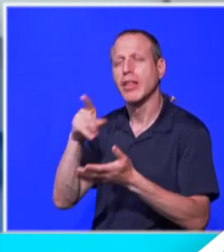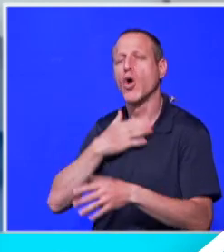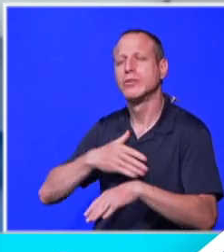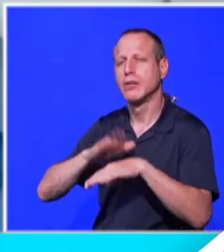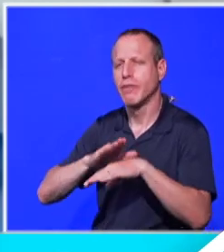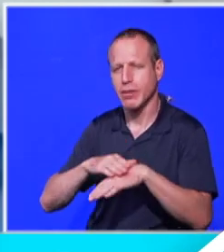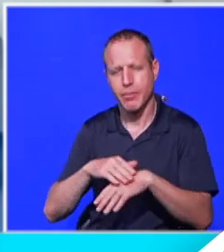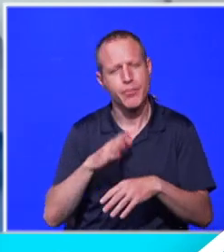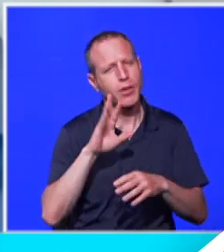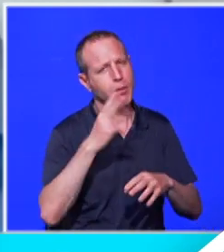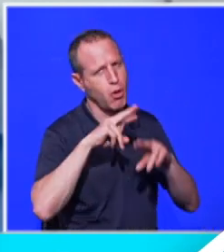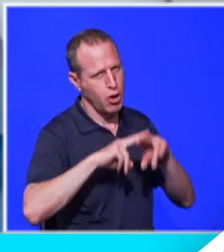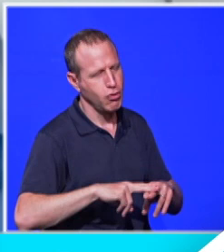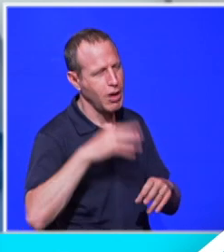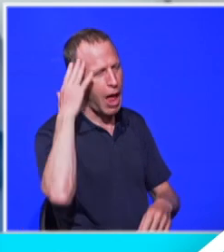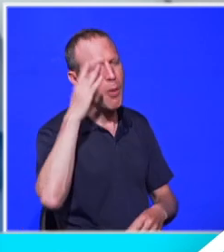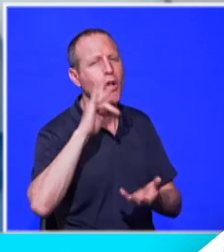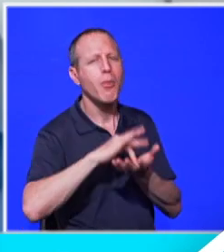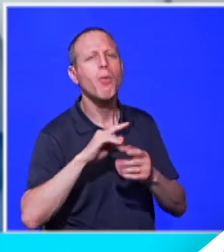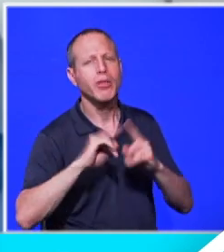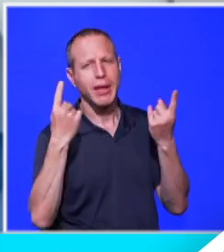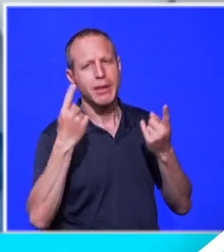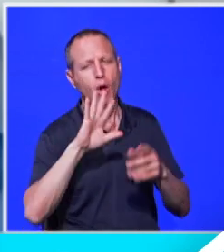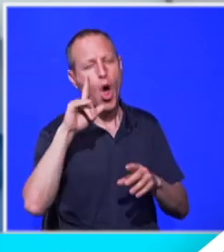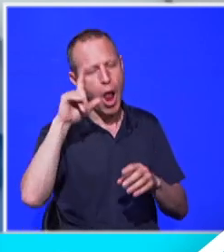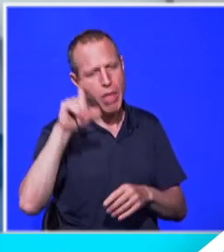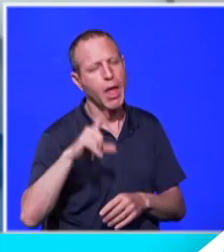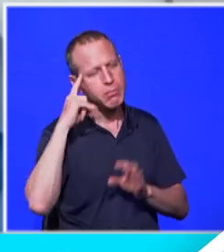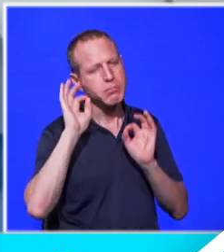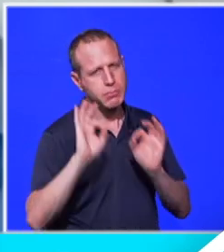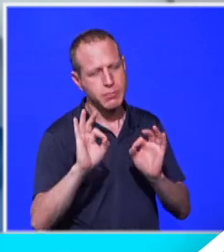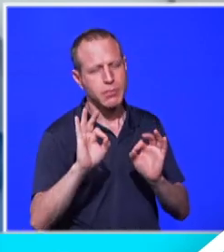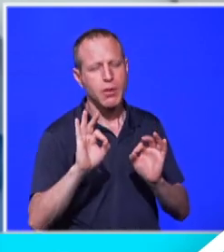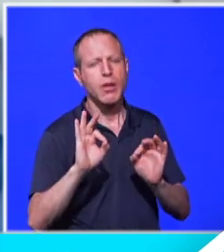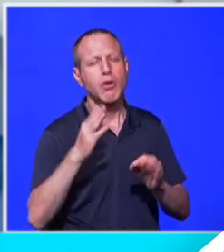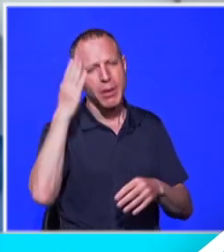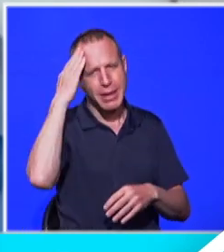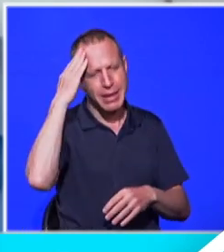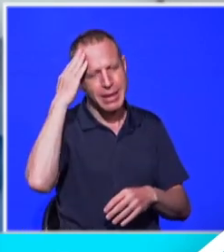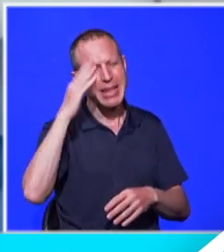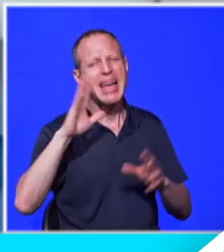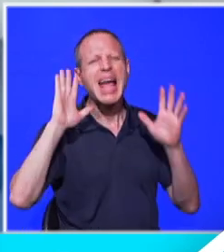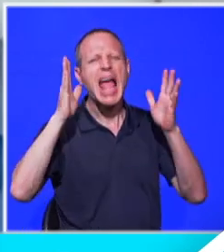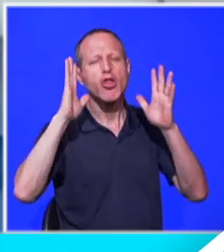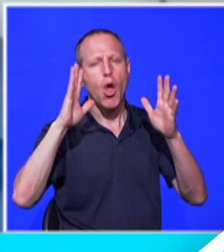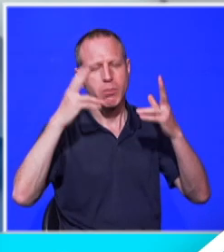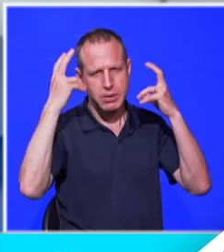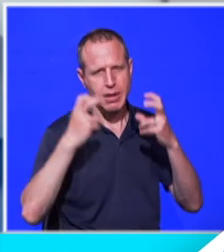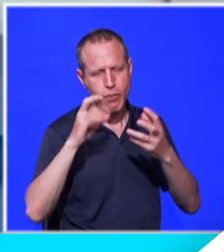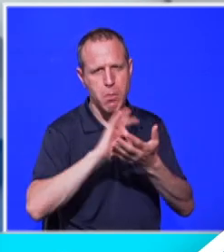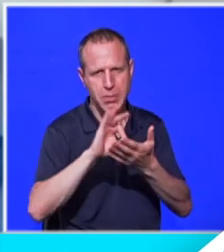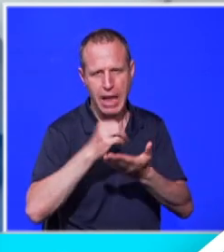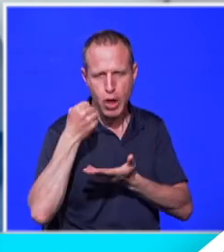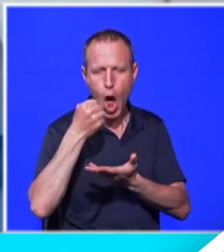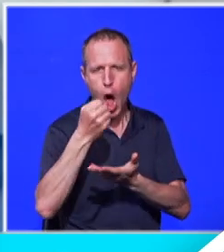קודם כל בוא נשאיר את החלומות למקומות אחרים. כל אדם שפוי בדעתו שמכיר את הגיהנום שצפוי במשרד האוצר למי שהולך